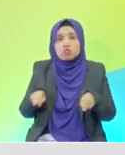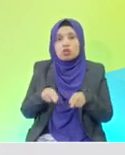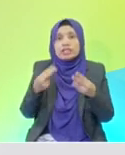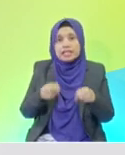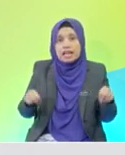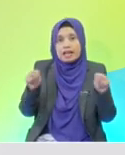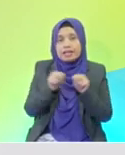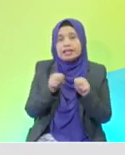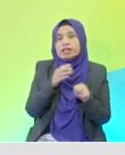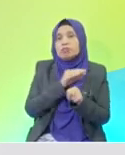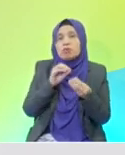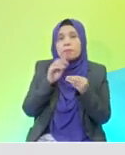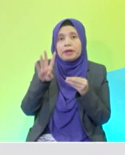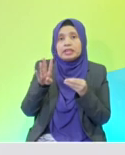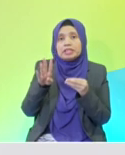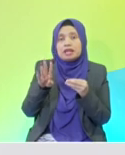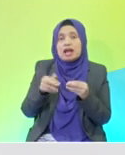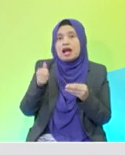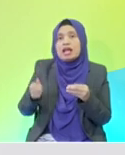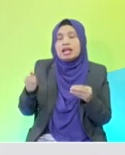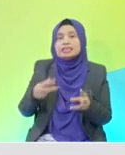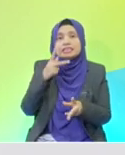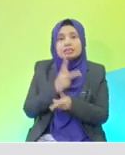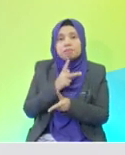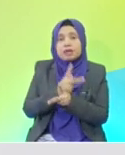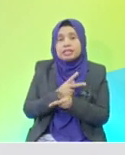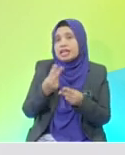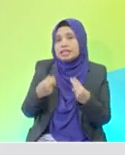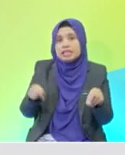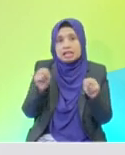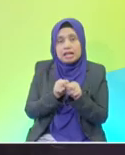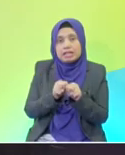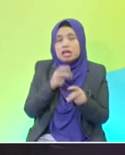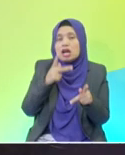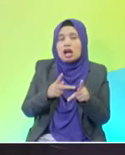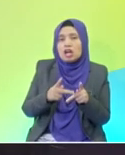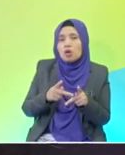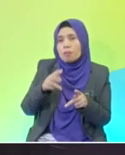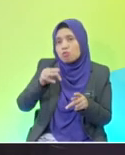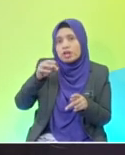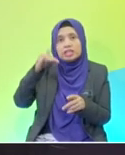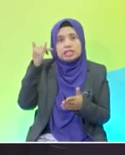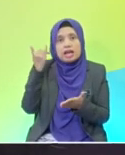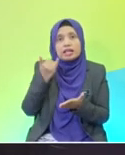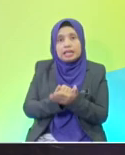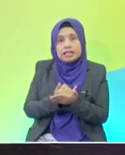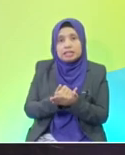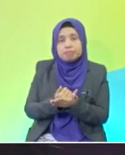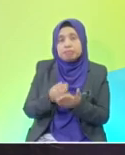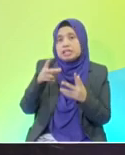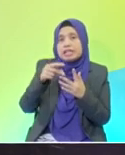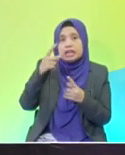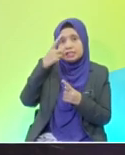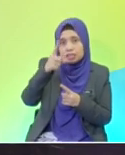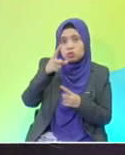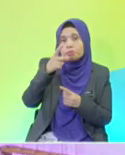daya keempatlah anak simpanan inilah dimana Kalau Calung yakin bahwa jawaban satu pilihan satu adalah